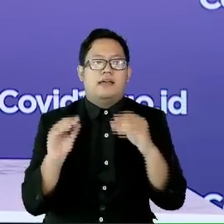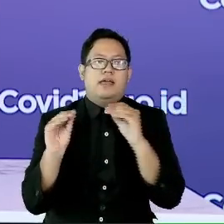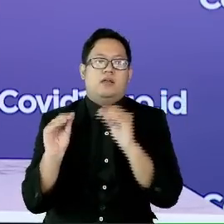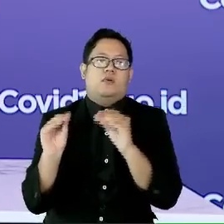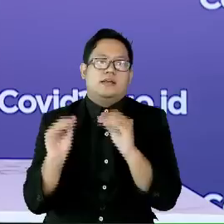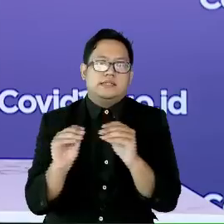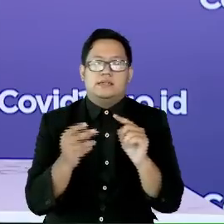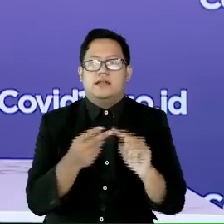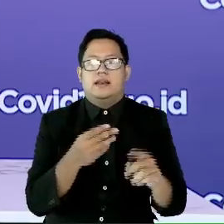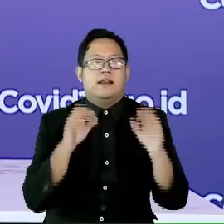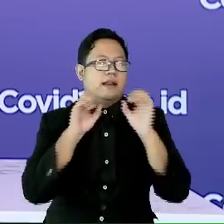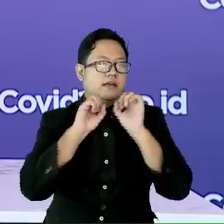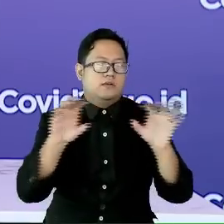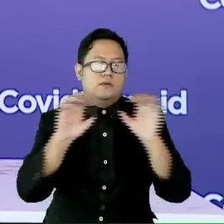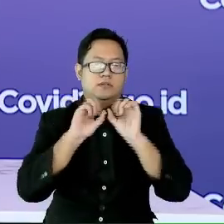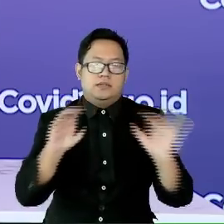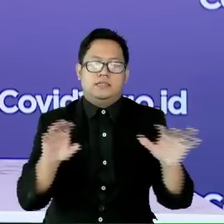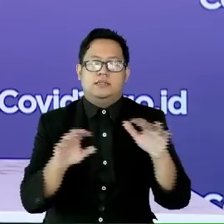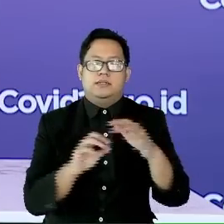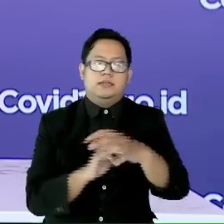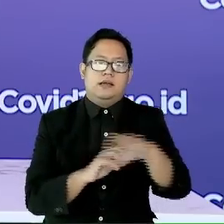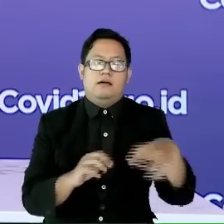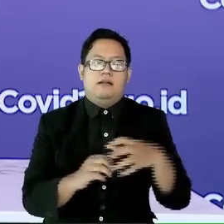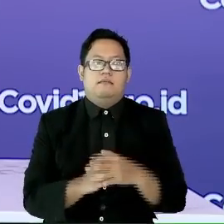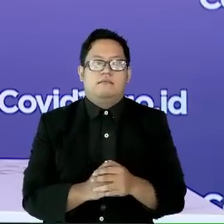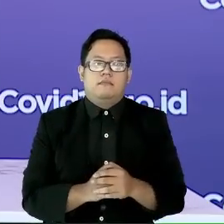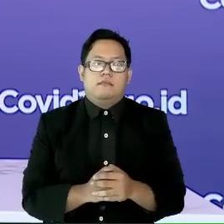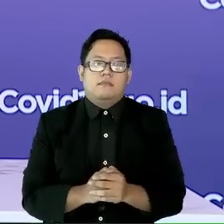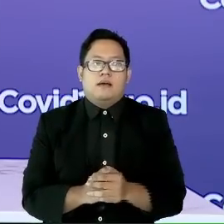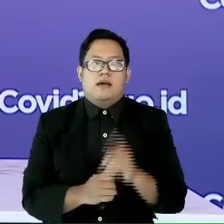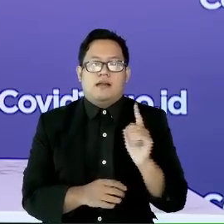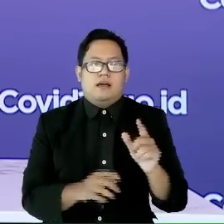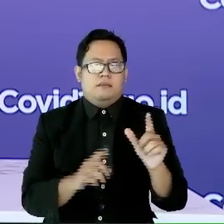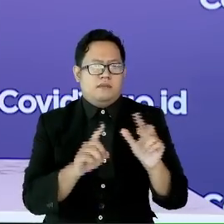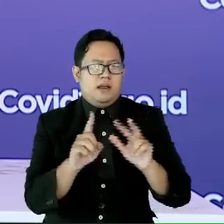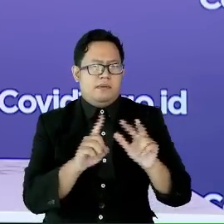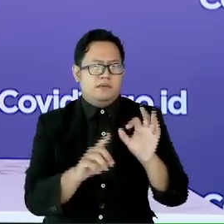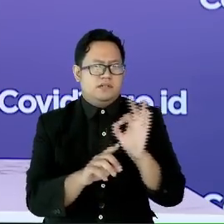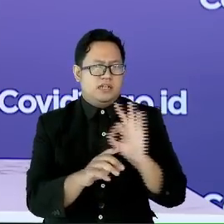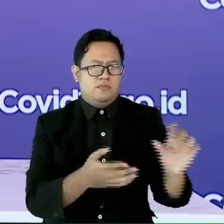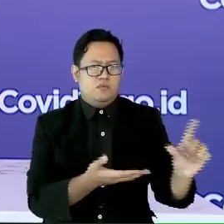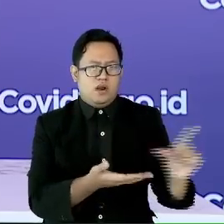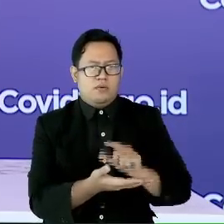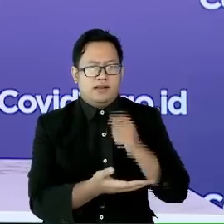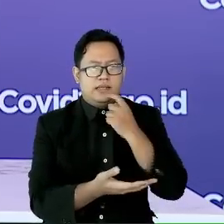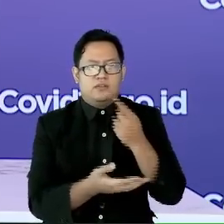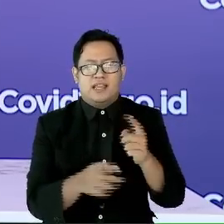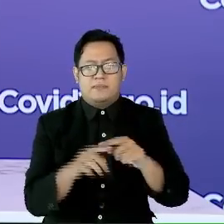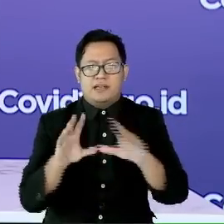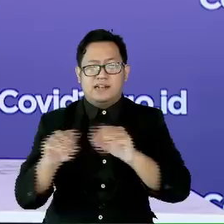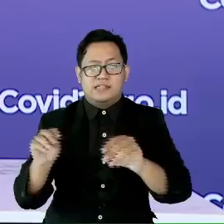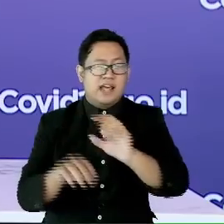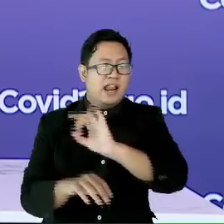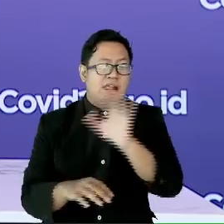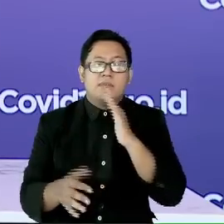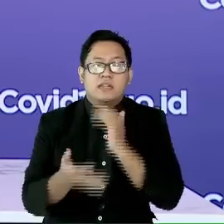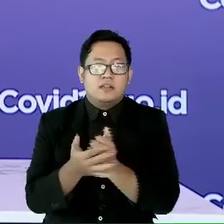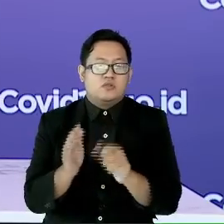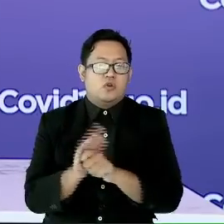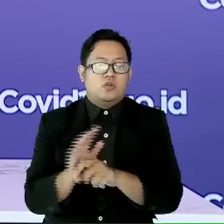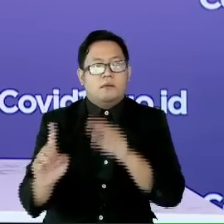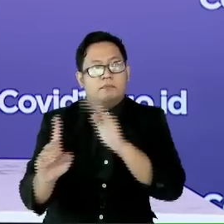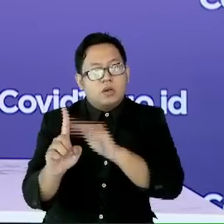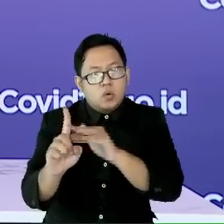dan sosialisasi 3M. Ada 18.000 laporan. Sedangkan kinerja penting lainnya seperti menegur